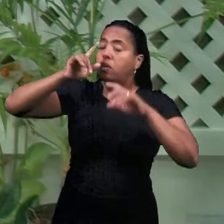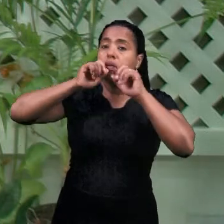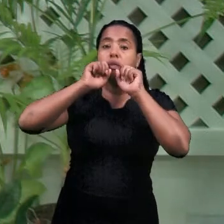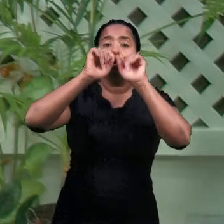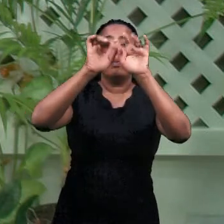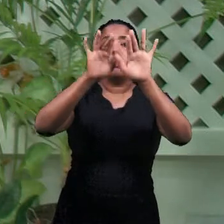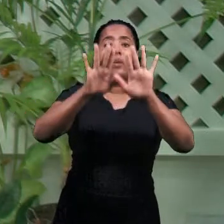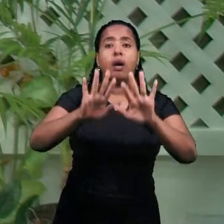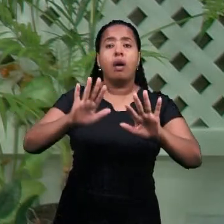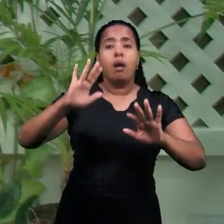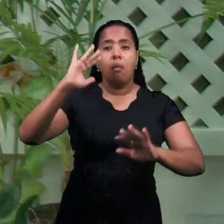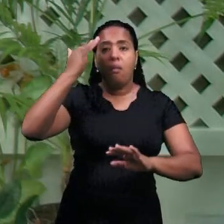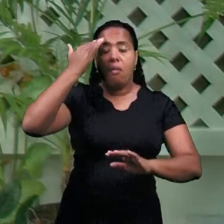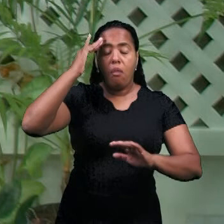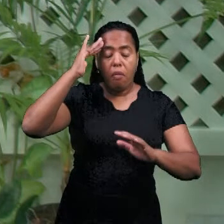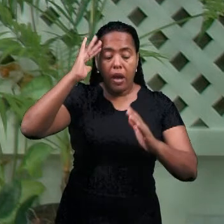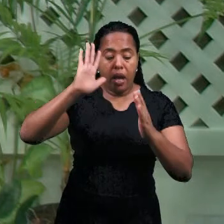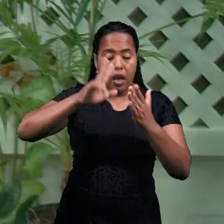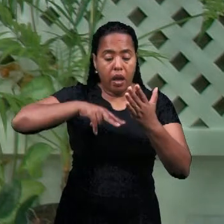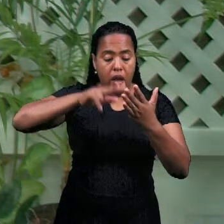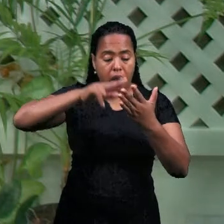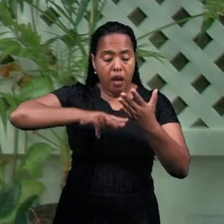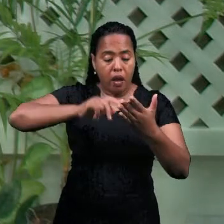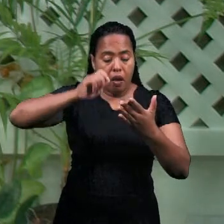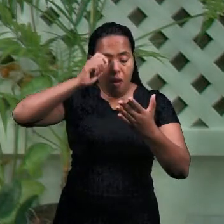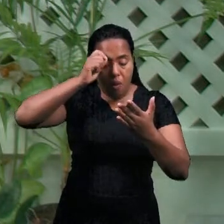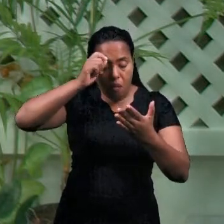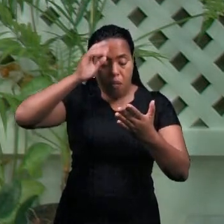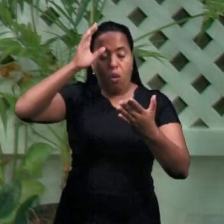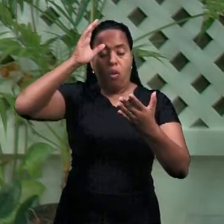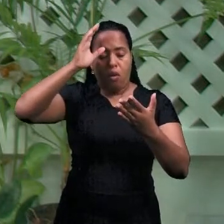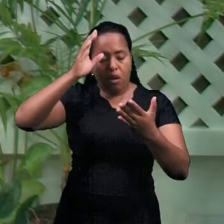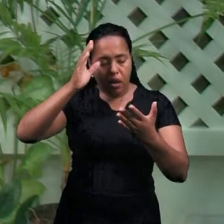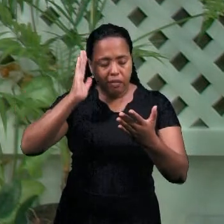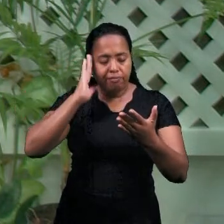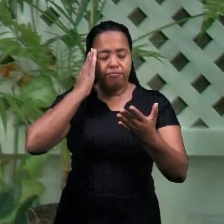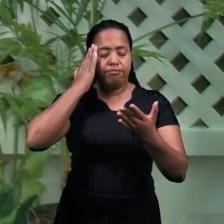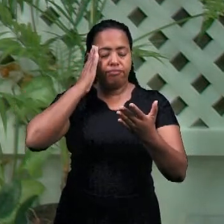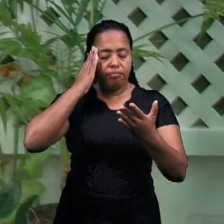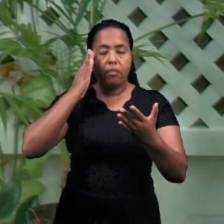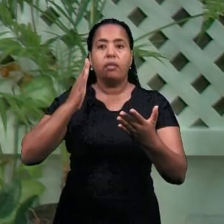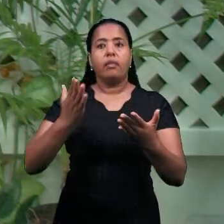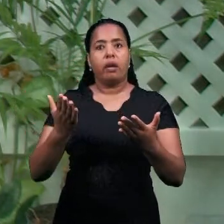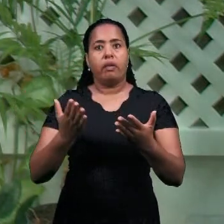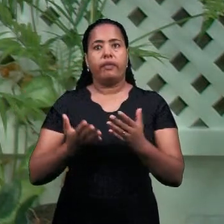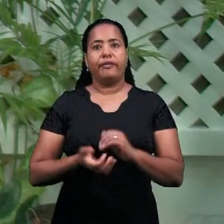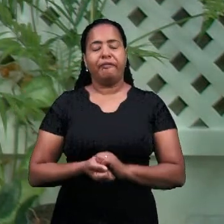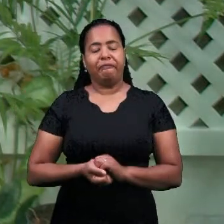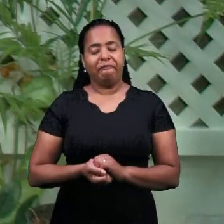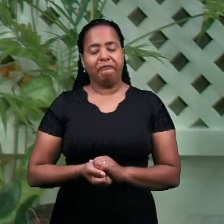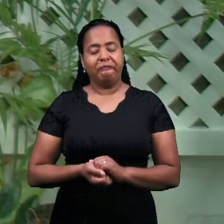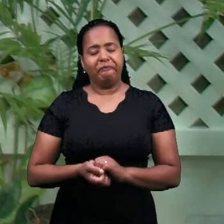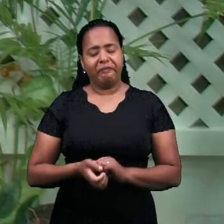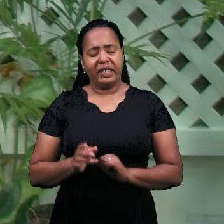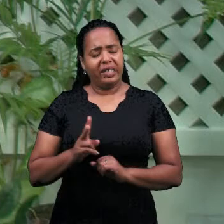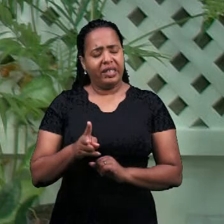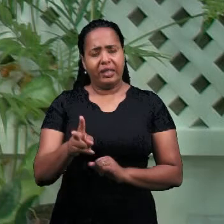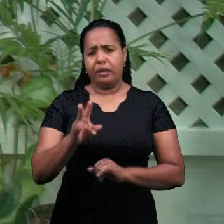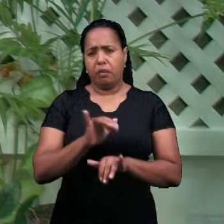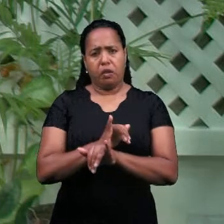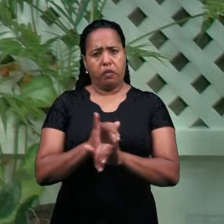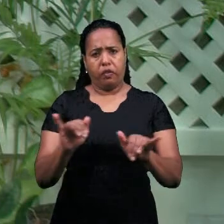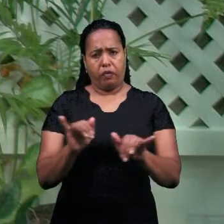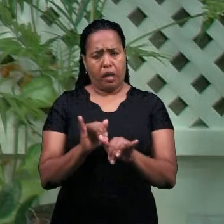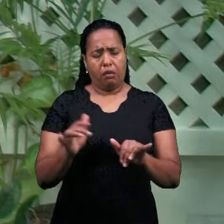demander à ce que Dieu te donne une bénédiction de compréhension de la parole. Même pourquoi, je dis toujours, et je